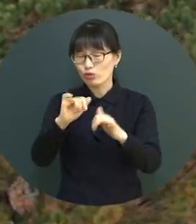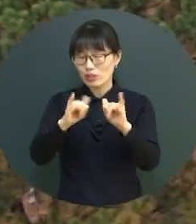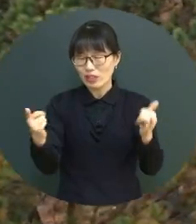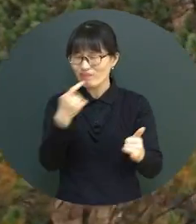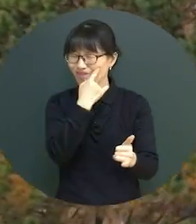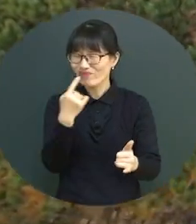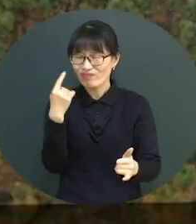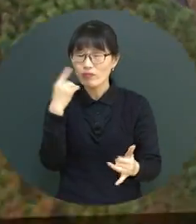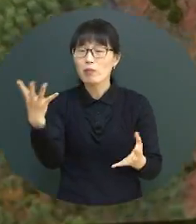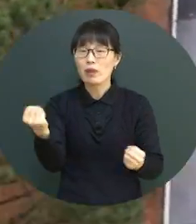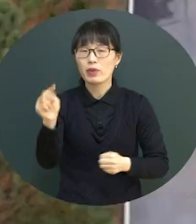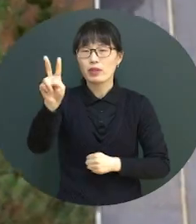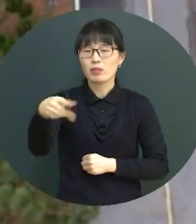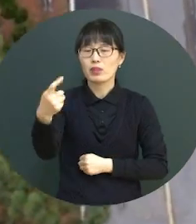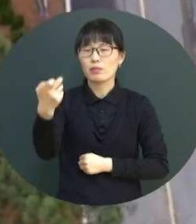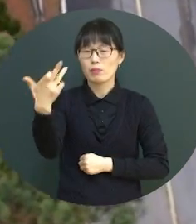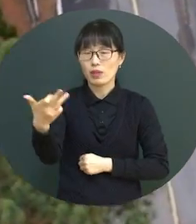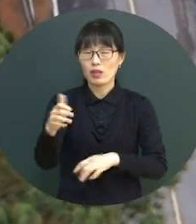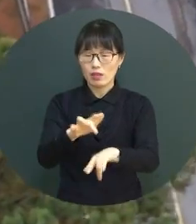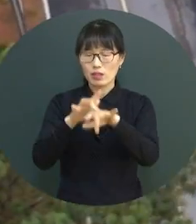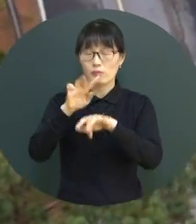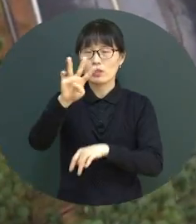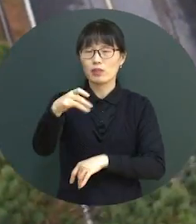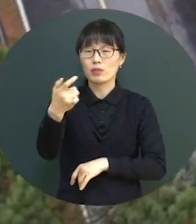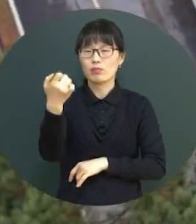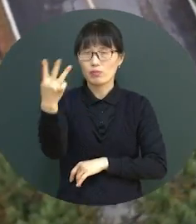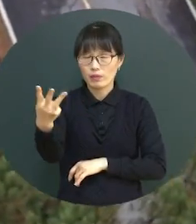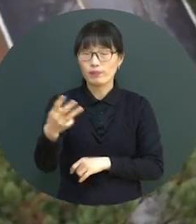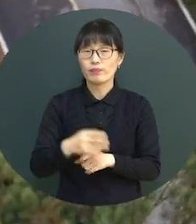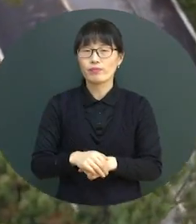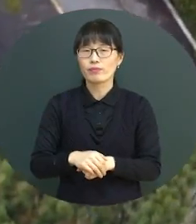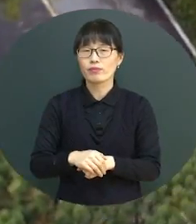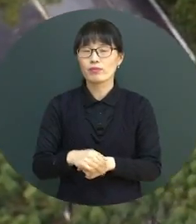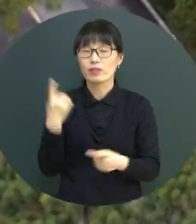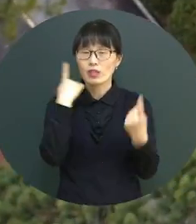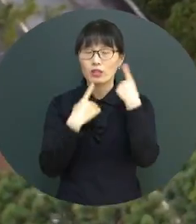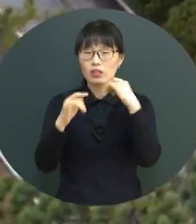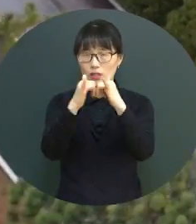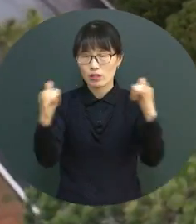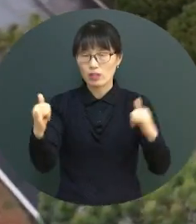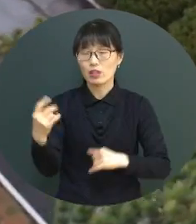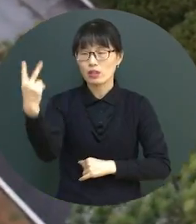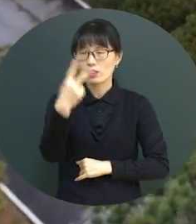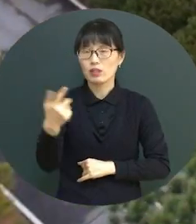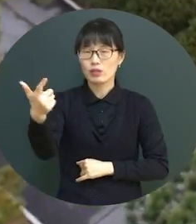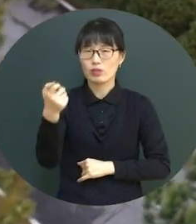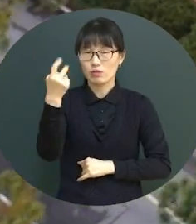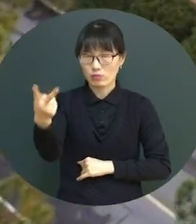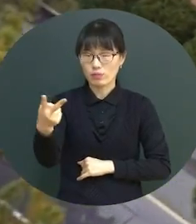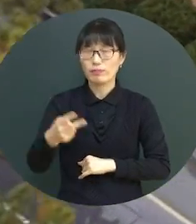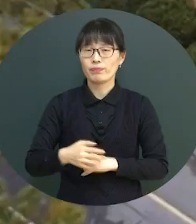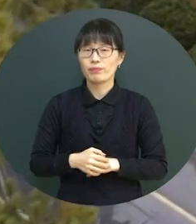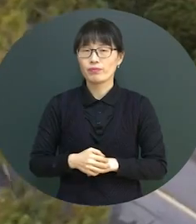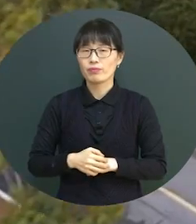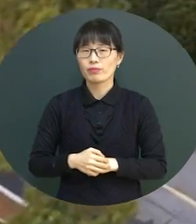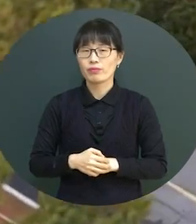218명, 행방불명자 363명, 상의자